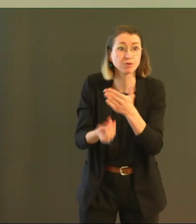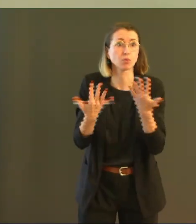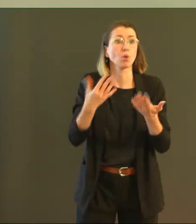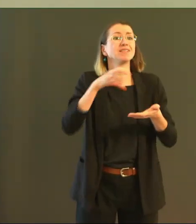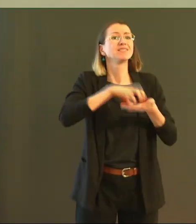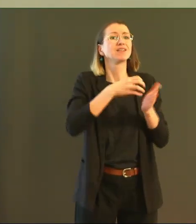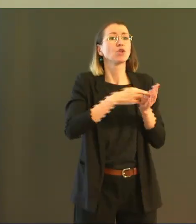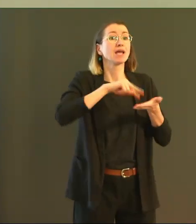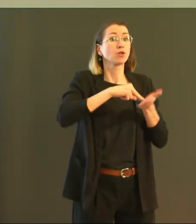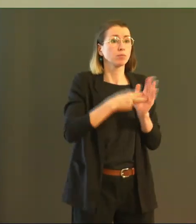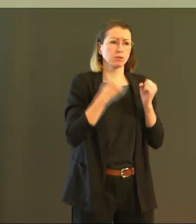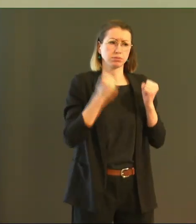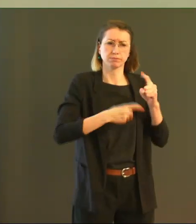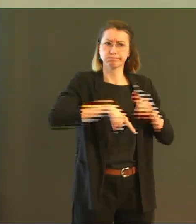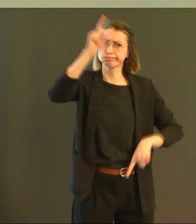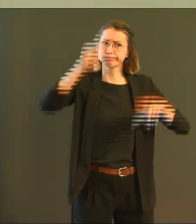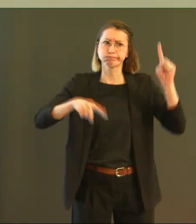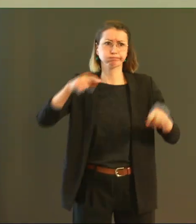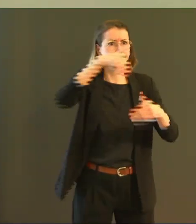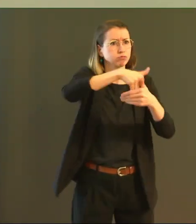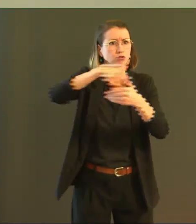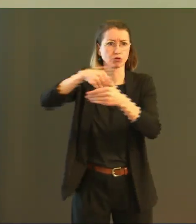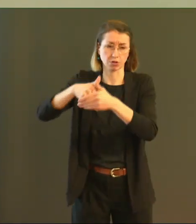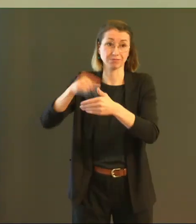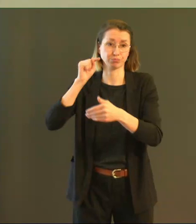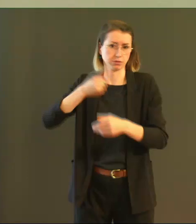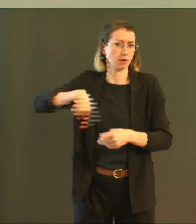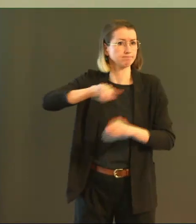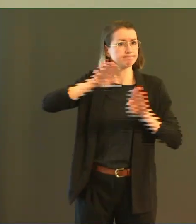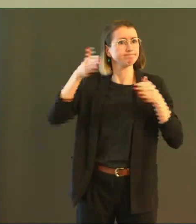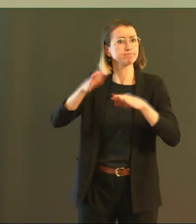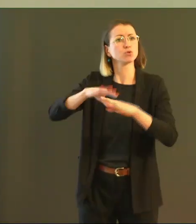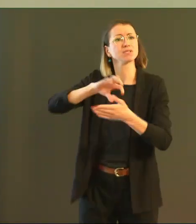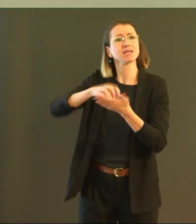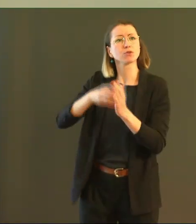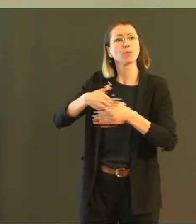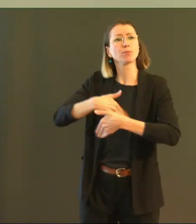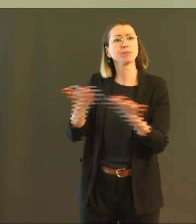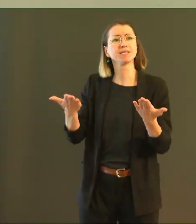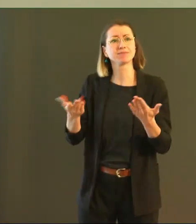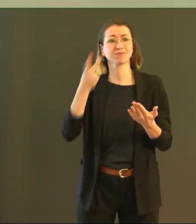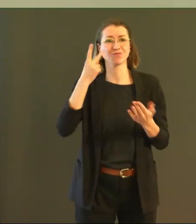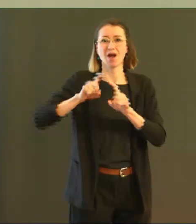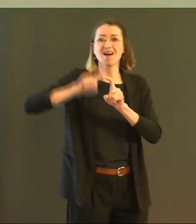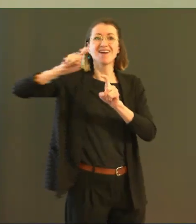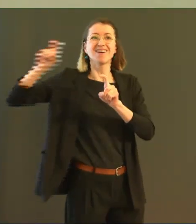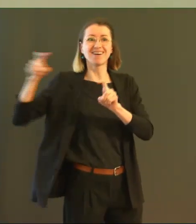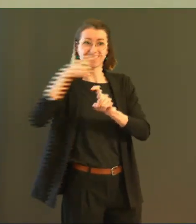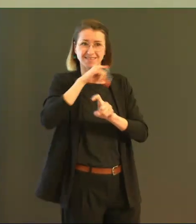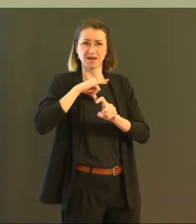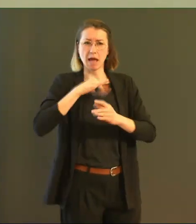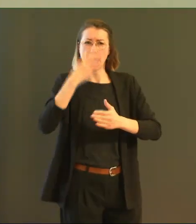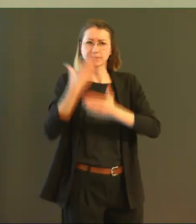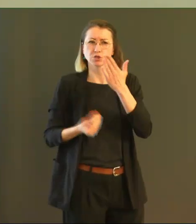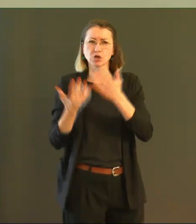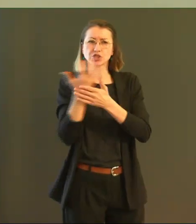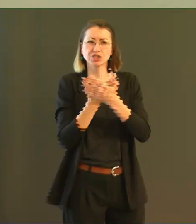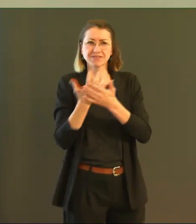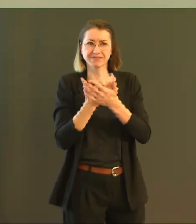absences pour raisons de santé que vous voyez sur la courbe qui d'ici projetez vous montre qu' on a eu une augmentation assez